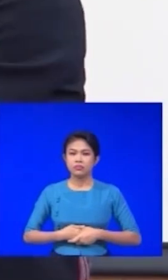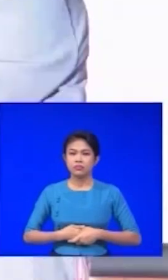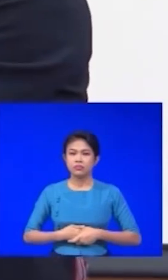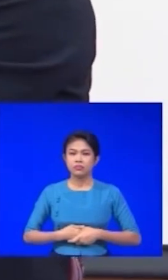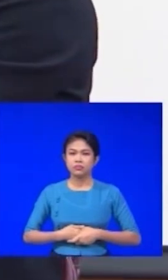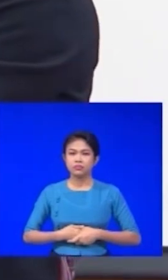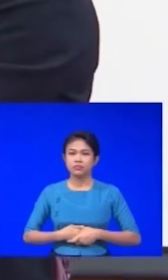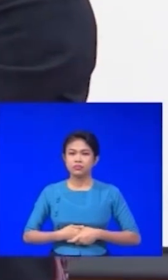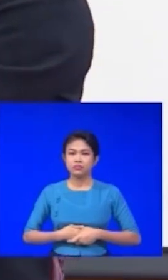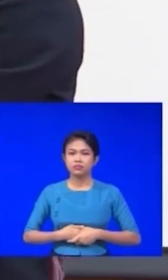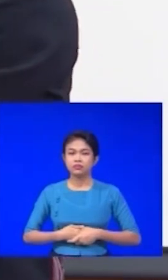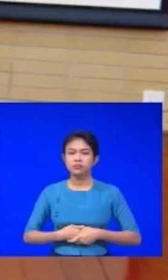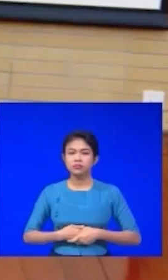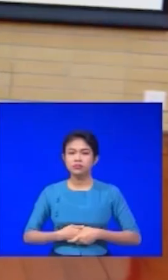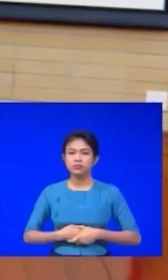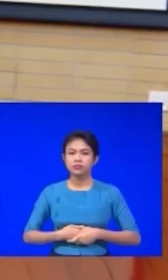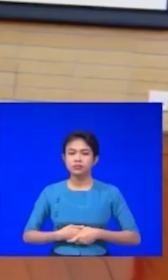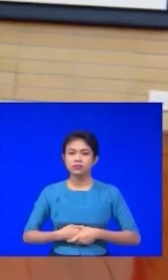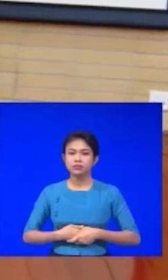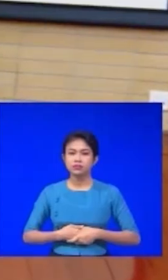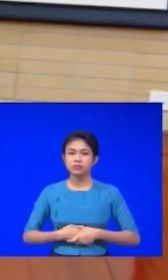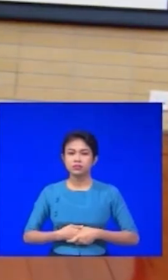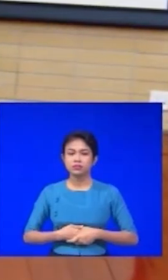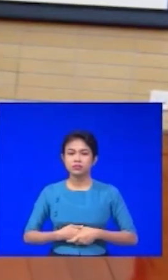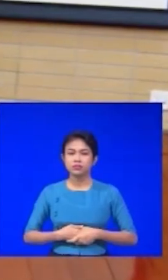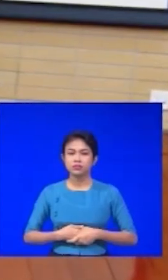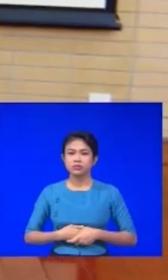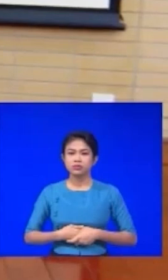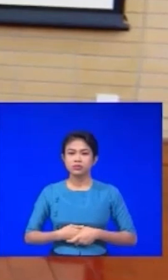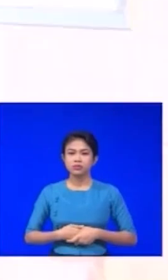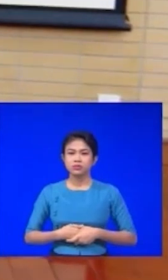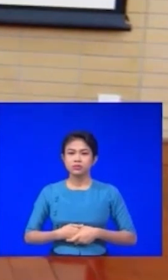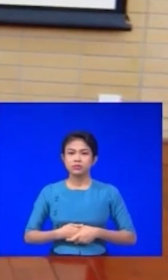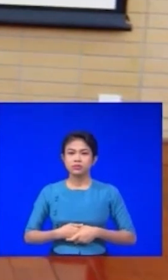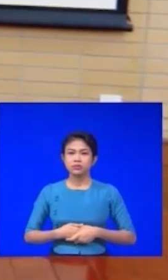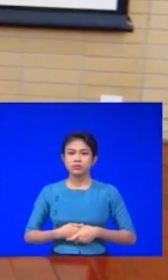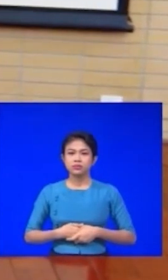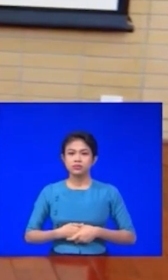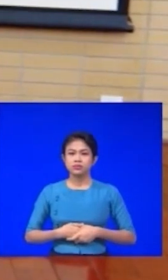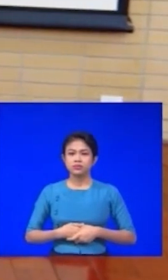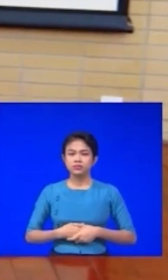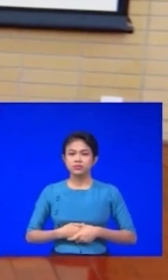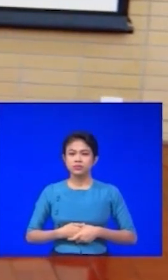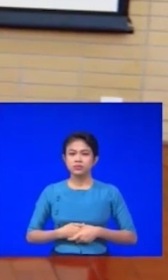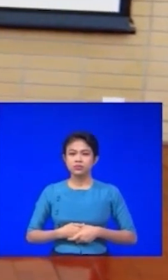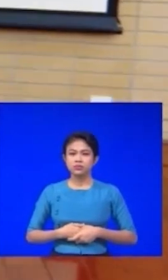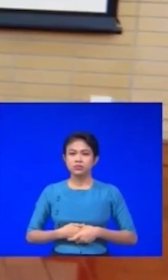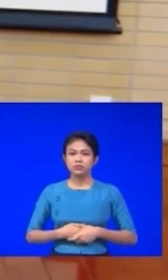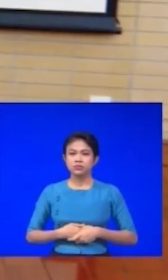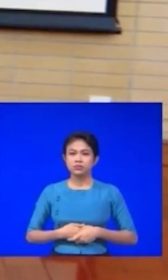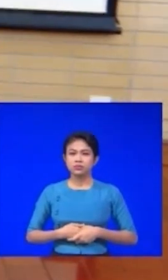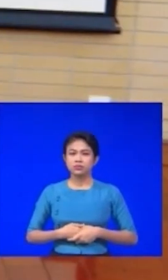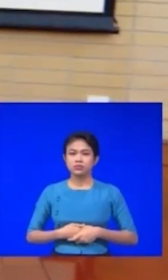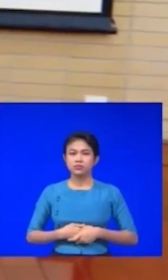တွေ့ဆုံမှုရှိခဲ့ပါတယ်။ဒါကြောင့်ဒီတွေ့ဆုံမှုဟာတရုတ်ရဲ့ကြားဝင်ညှိနှိုင်းမှုတွေပါဝင်နိုင်တယ်လို့တရုတ်ရဲ့ကျွမ်းကျင်သူဒေါက်တာလှကျော်စောကပြောပါတယ်